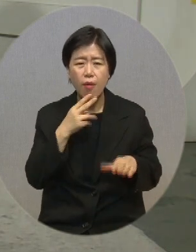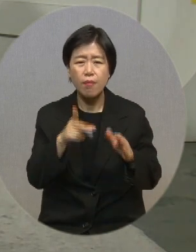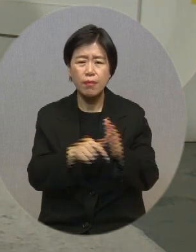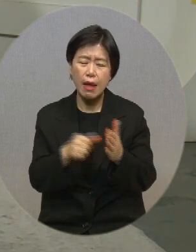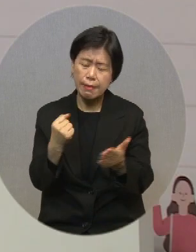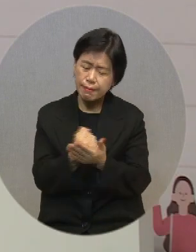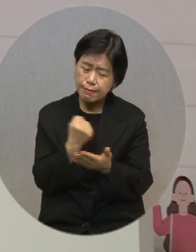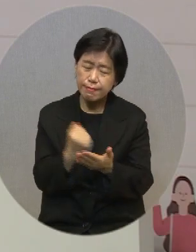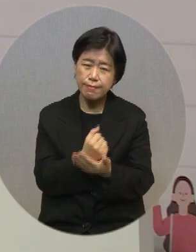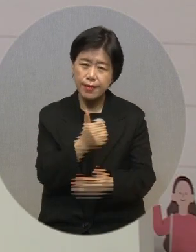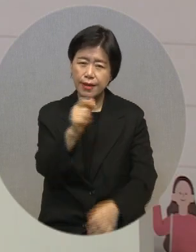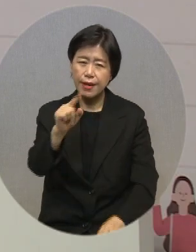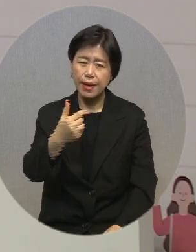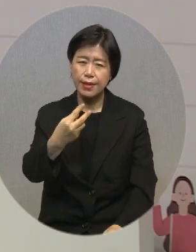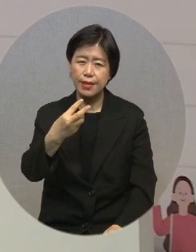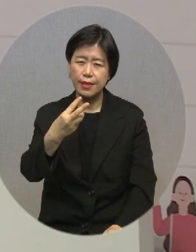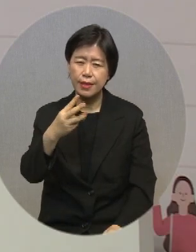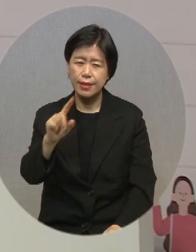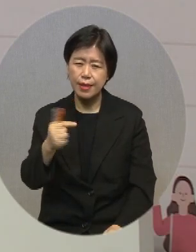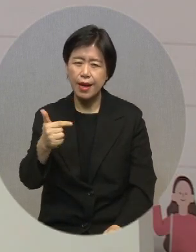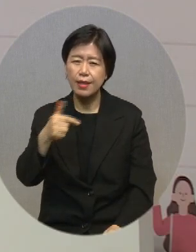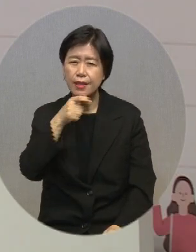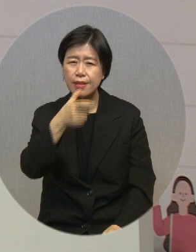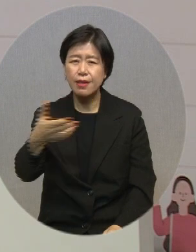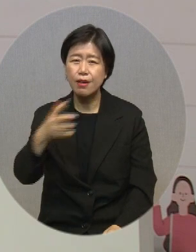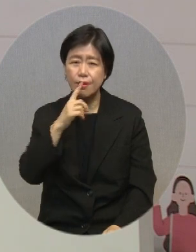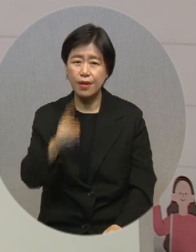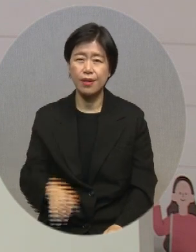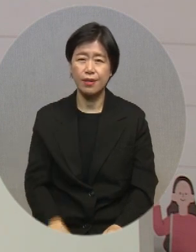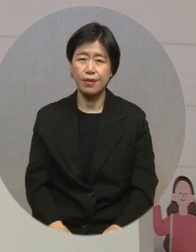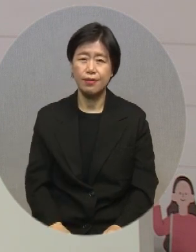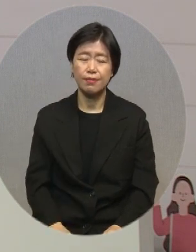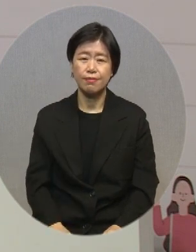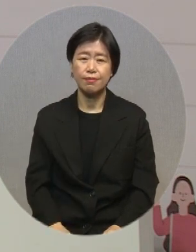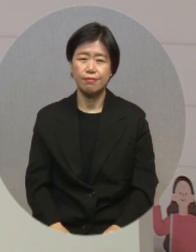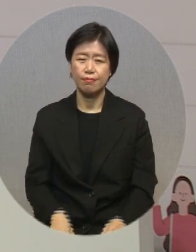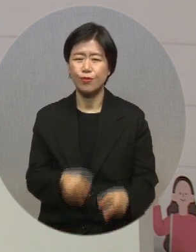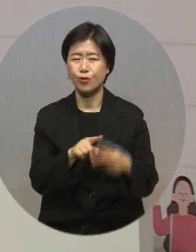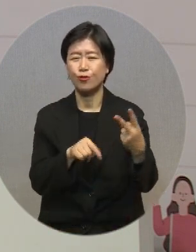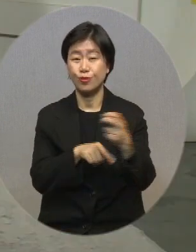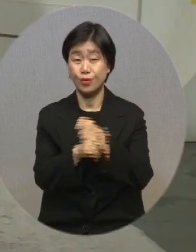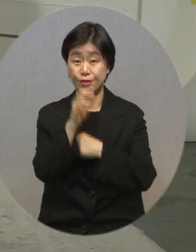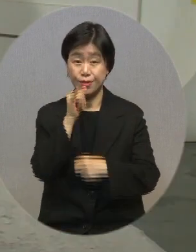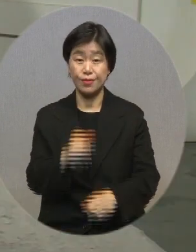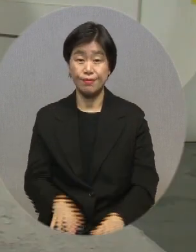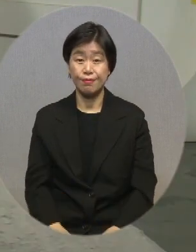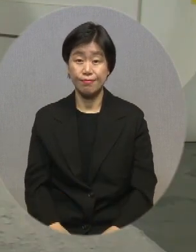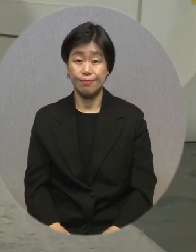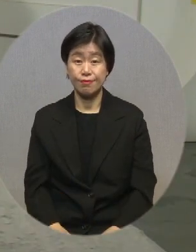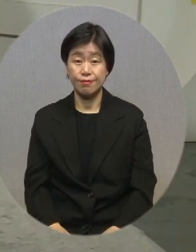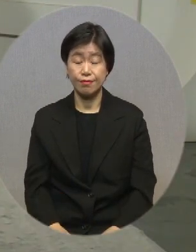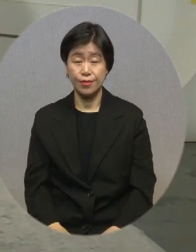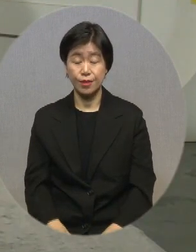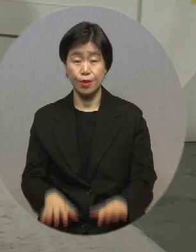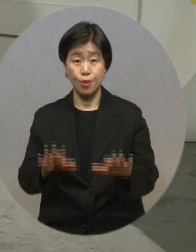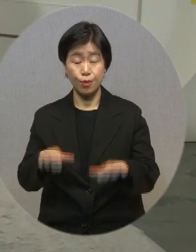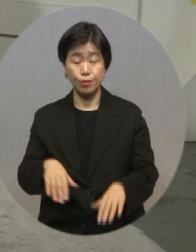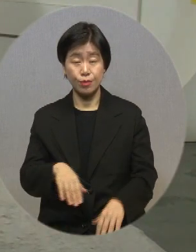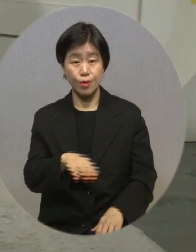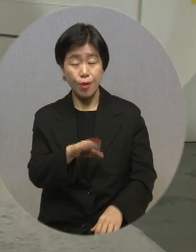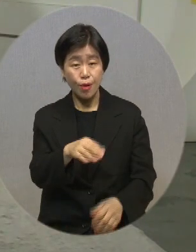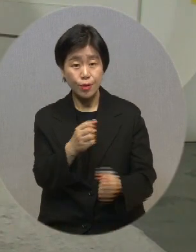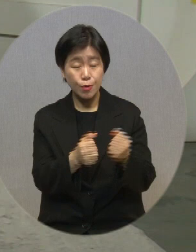어리야야. 한탄강이다. 하는 말이 있습니다. 네. 근데 오늘 말씀 안 시켰으면 큰일 날